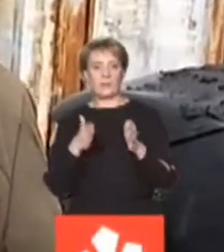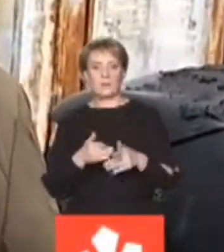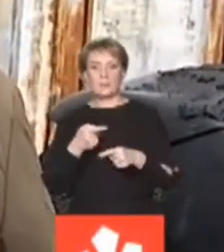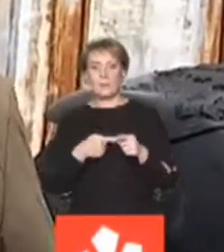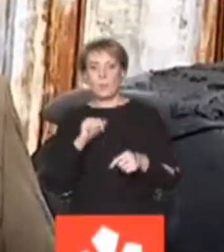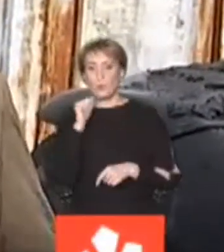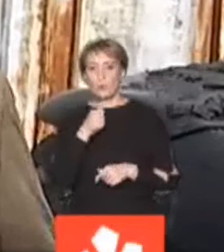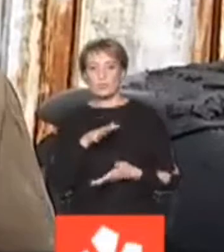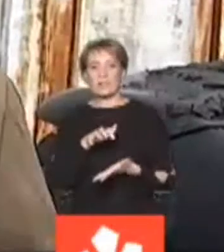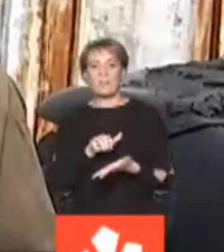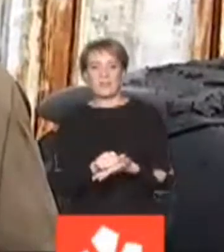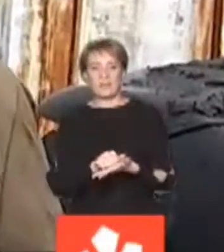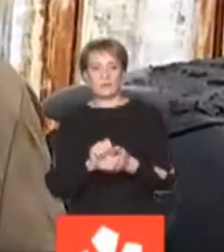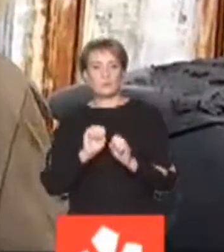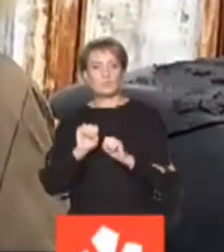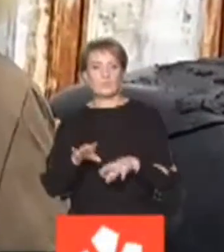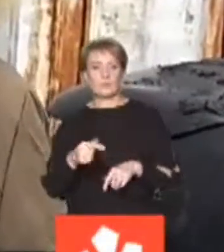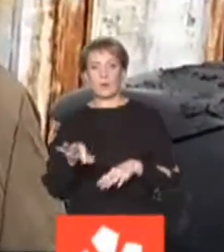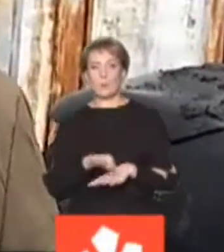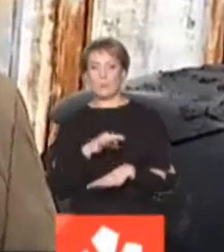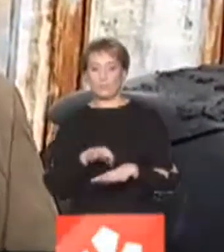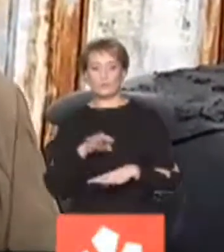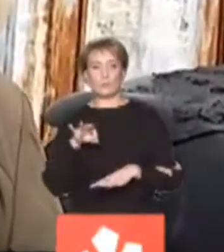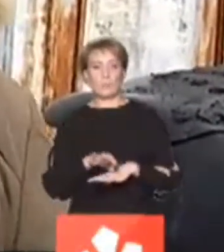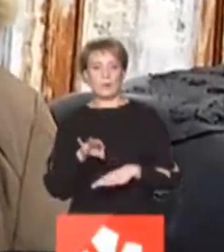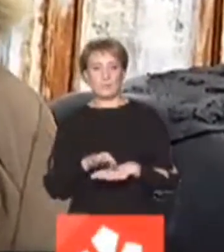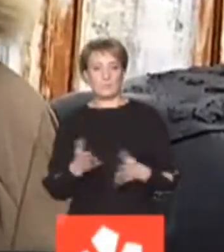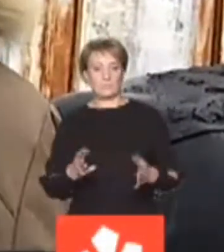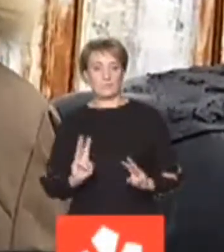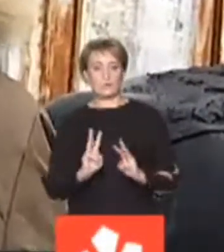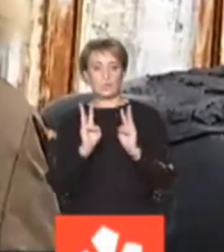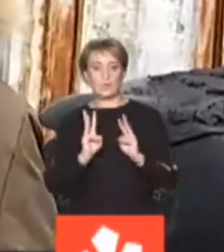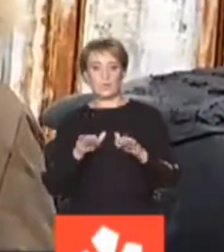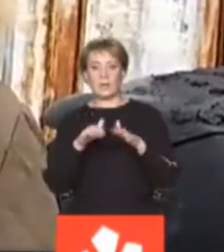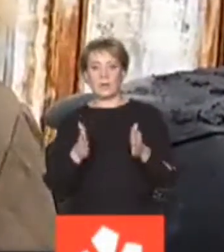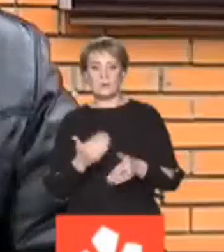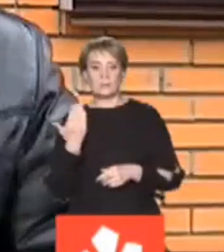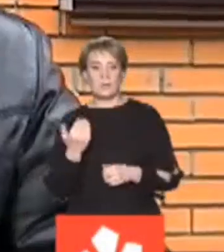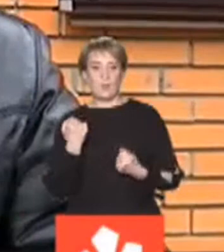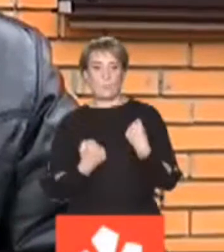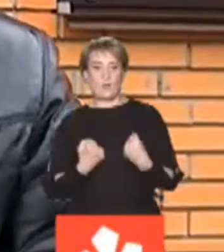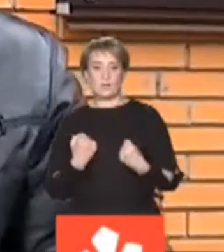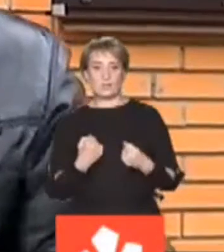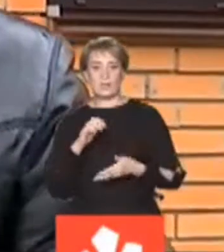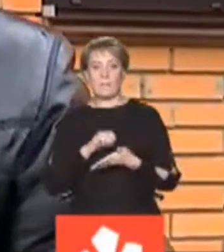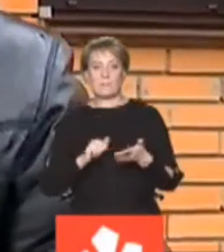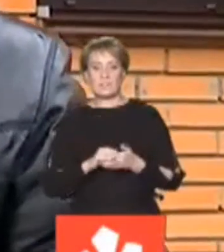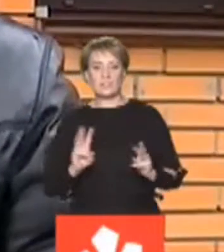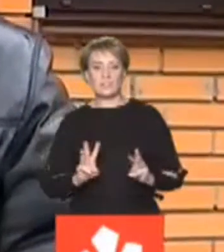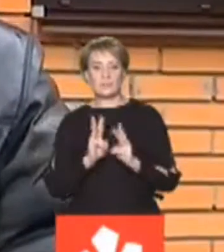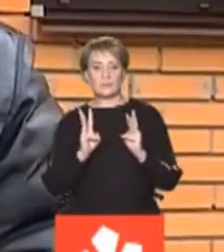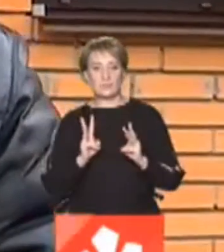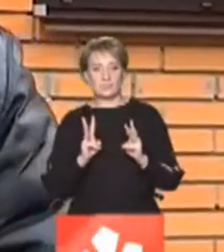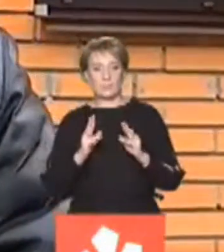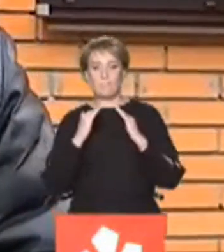ми його здавали. І за те, що муж больной, згорів наш гараж і його машина. Причина загорання